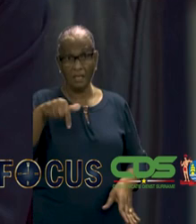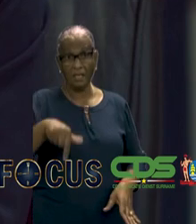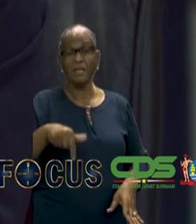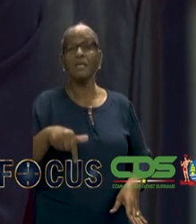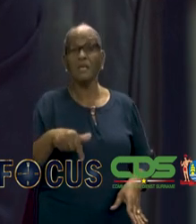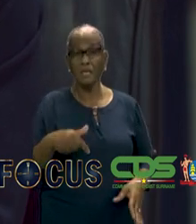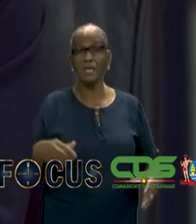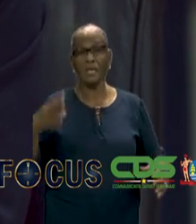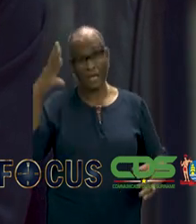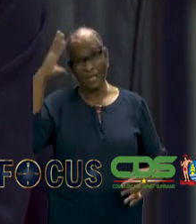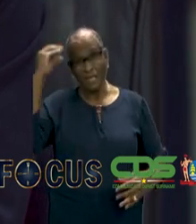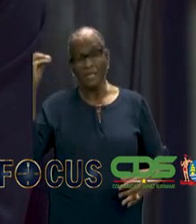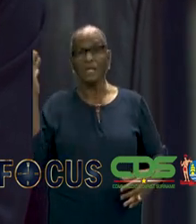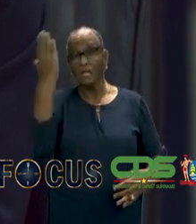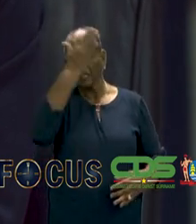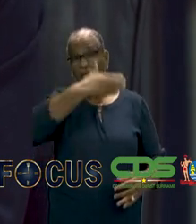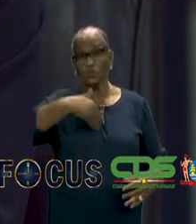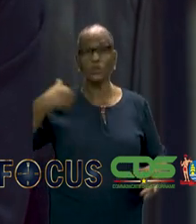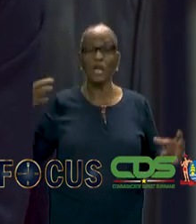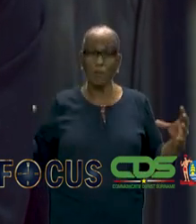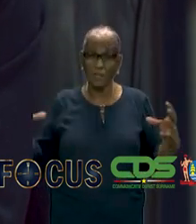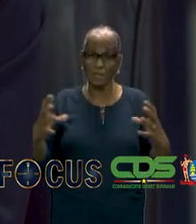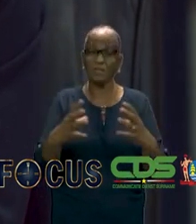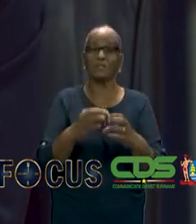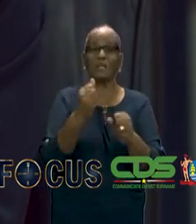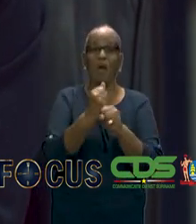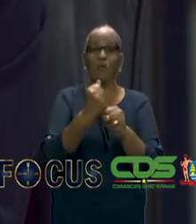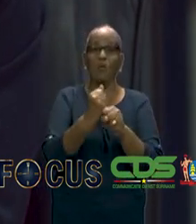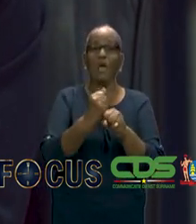zullen gebruik kunnen maken van ervaring van het